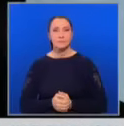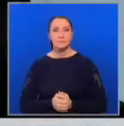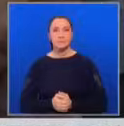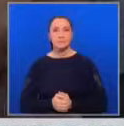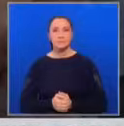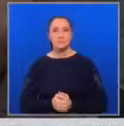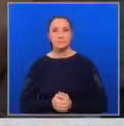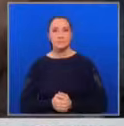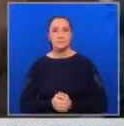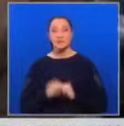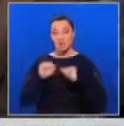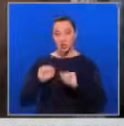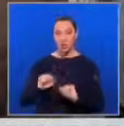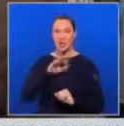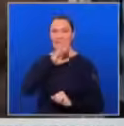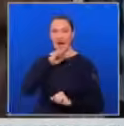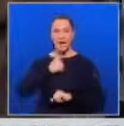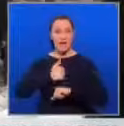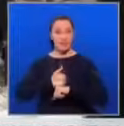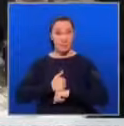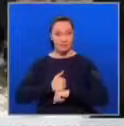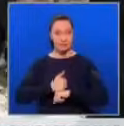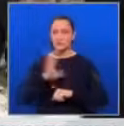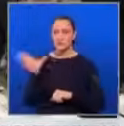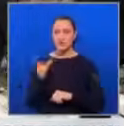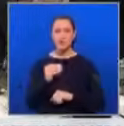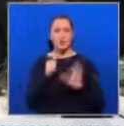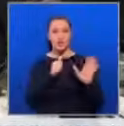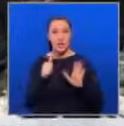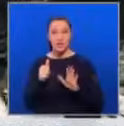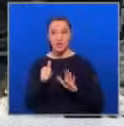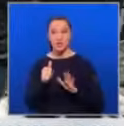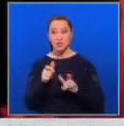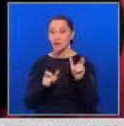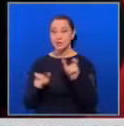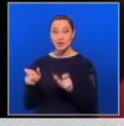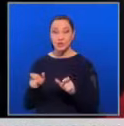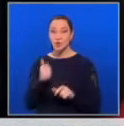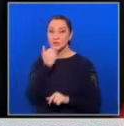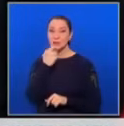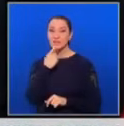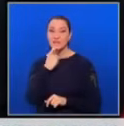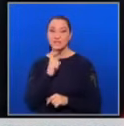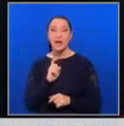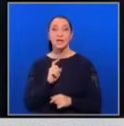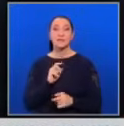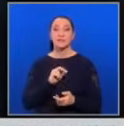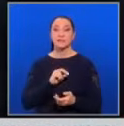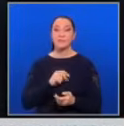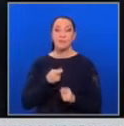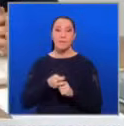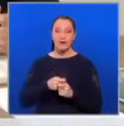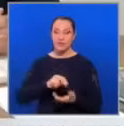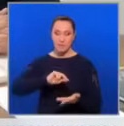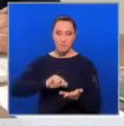заключена в защита на стария кметски наместник всички 66 жители от село завет са входирали подписка до община